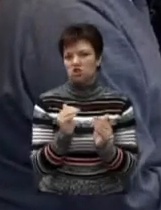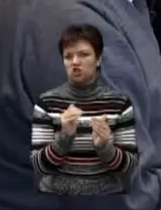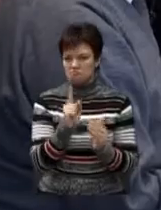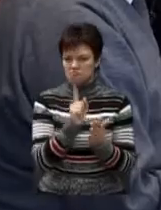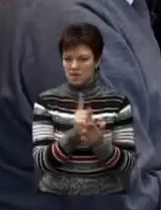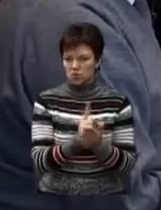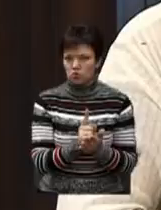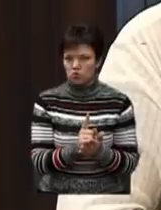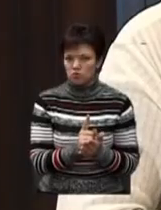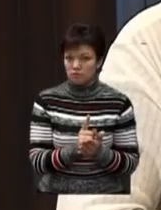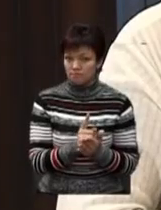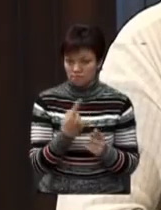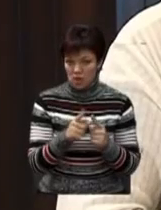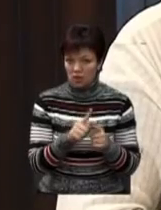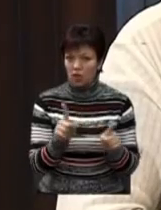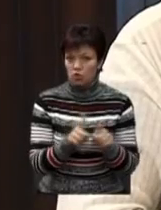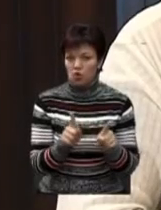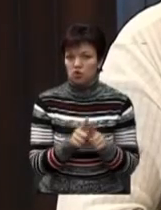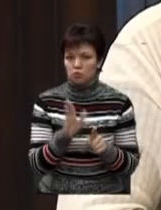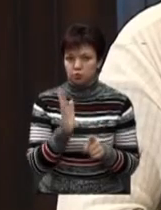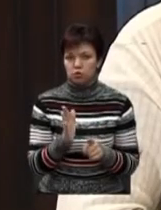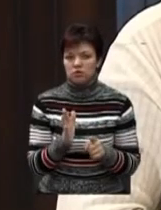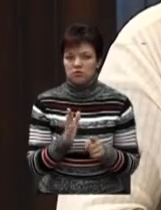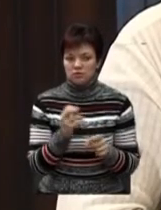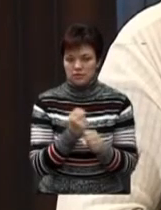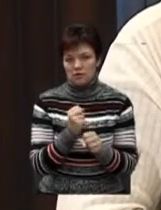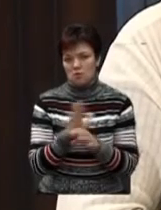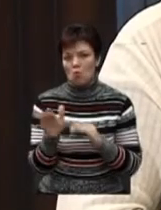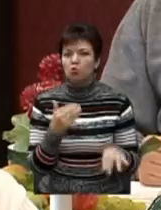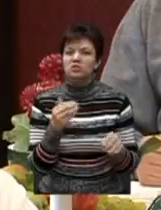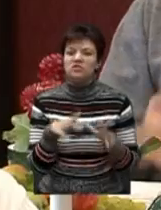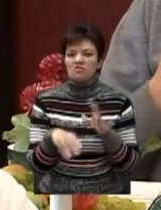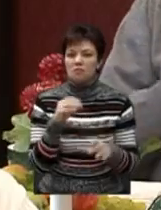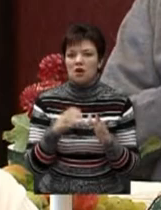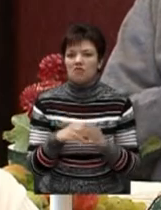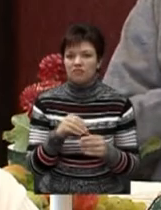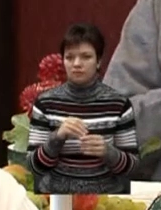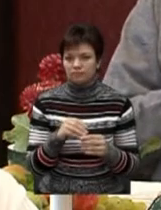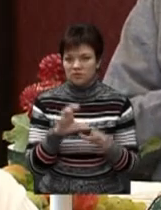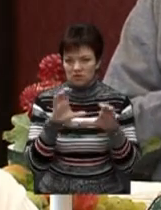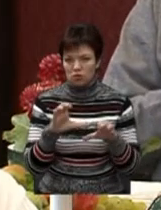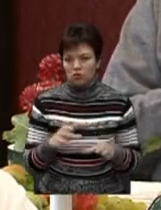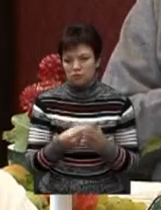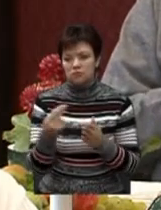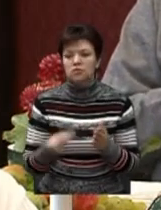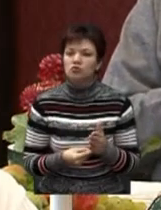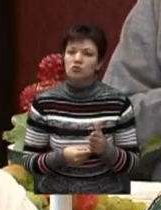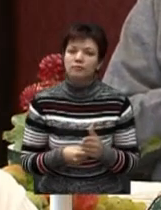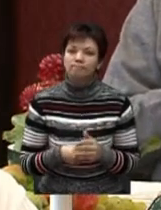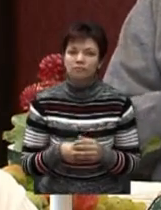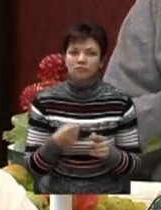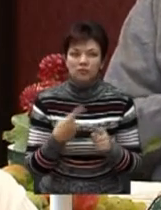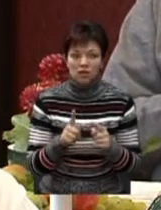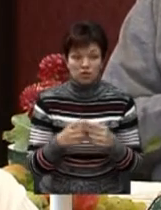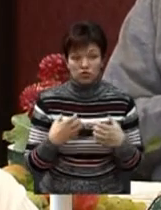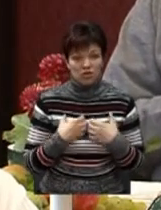обязательствах правительства перед Международным валютным фондом. И это, конечно, убийственно, так сказать, просто. Я объясню, почему для меня убийственно. Потому что я вижу,